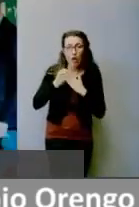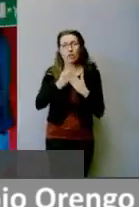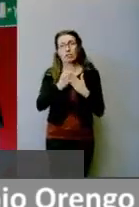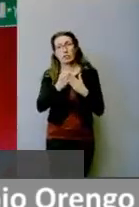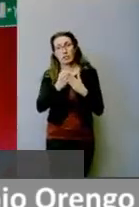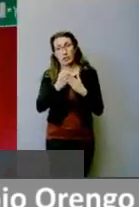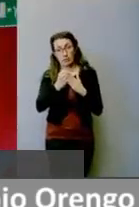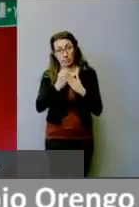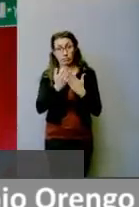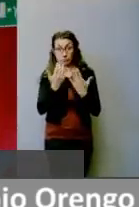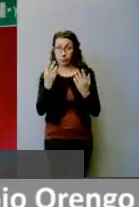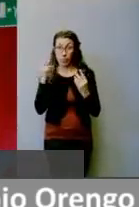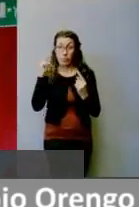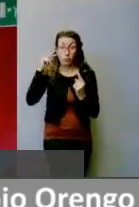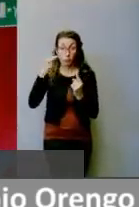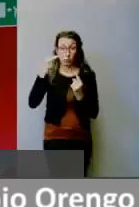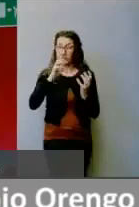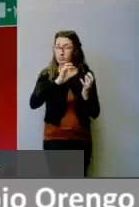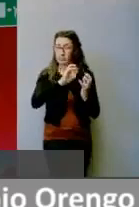vista, questo